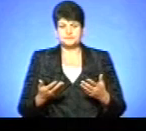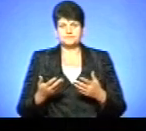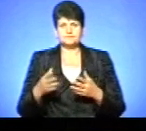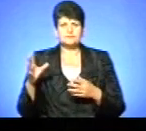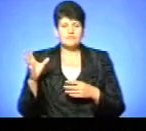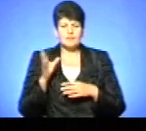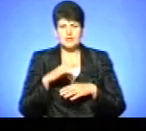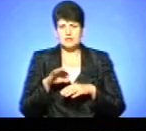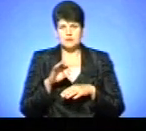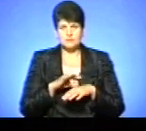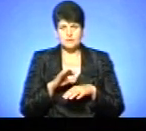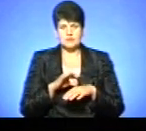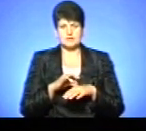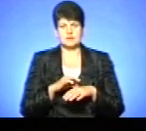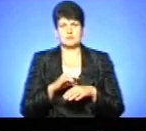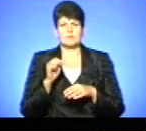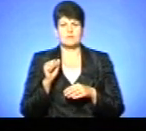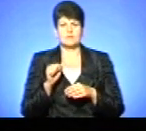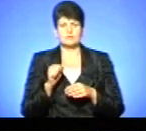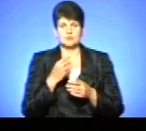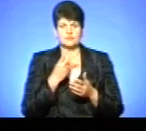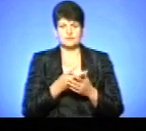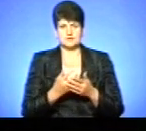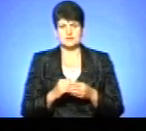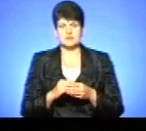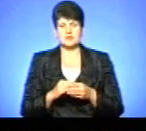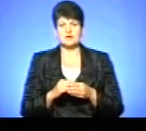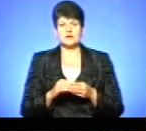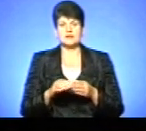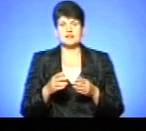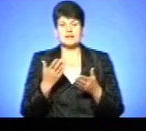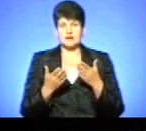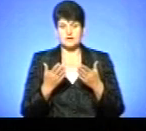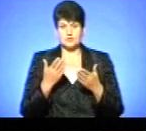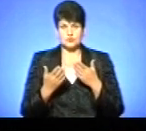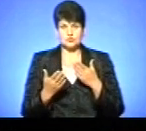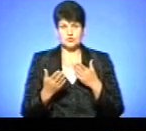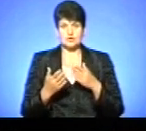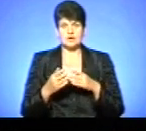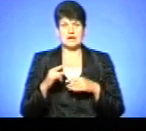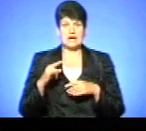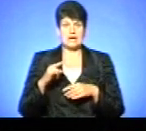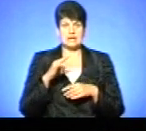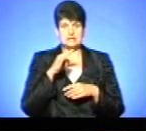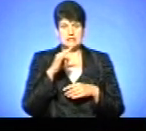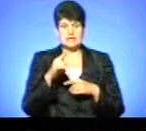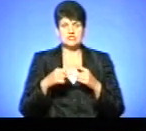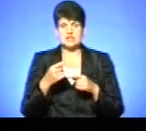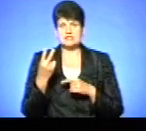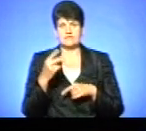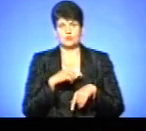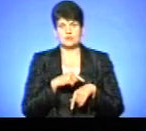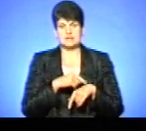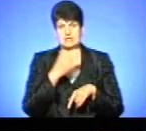перехворі. От внучка, дійсно, яка бідає, його. Нежимо від поля. І тако, якщо літак длітає, зразу через 2 години шути